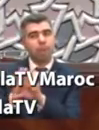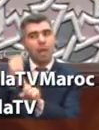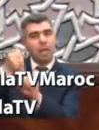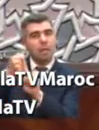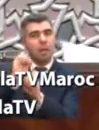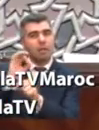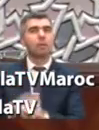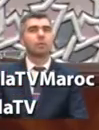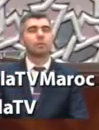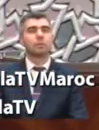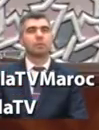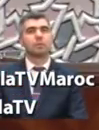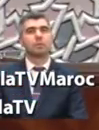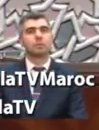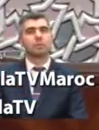طارئة.